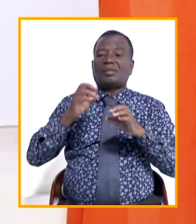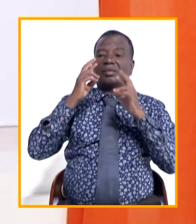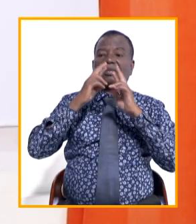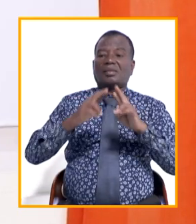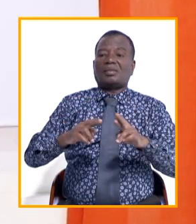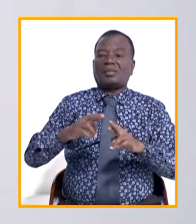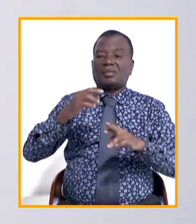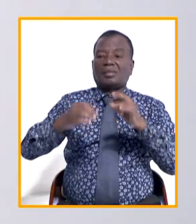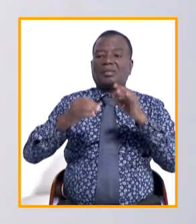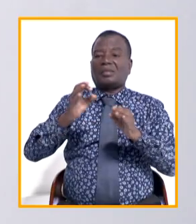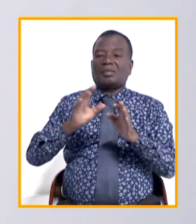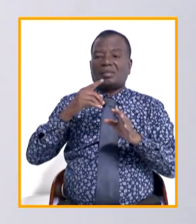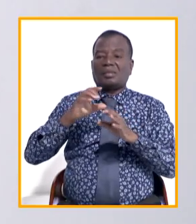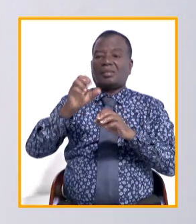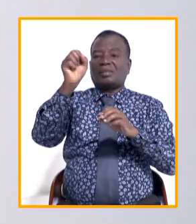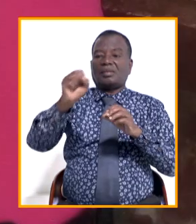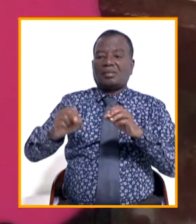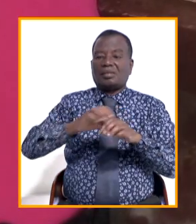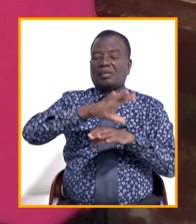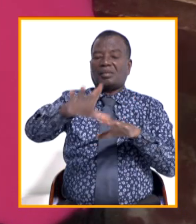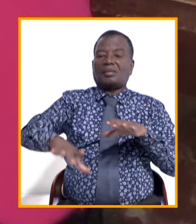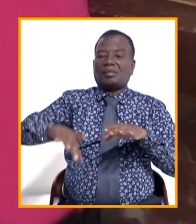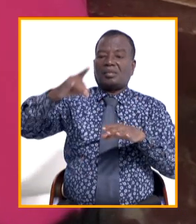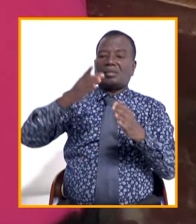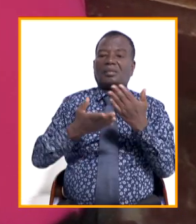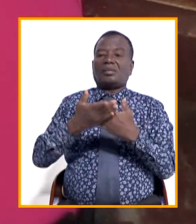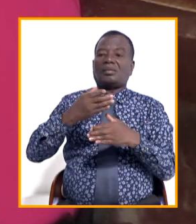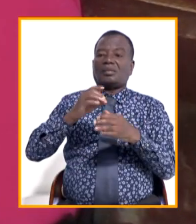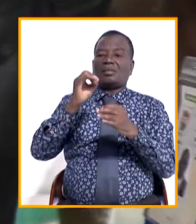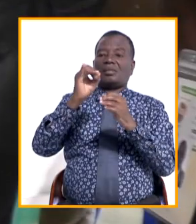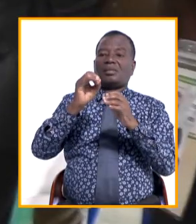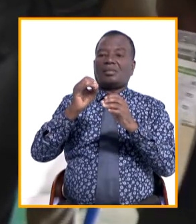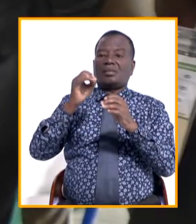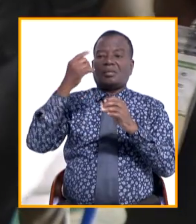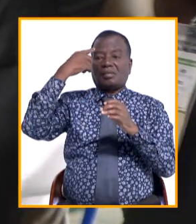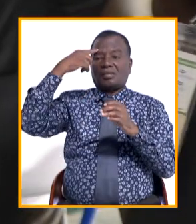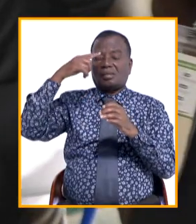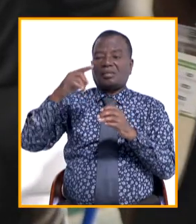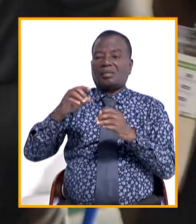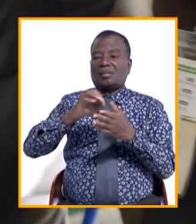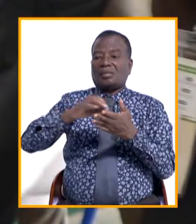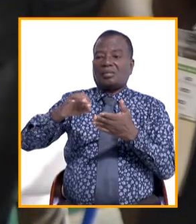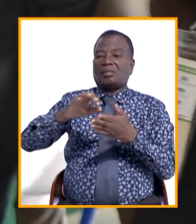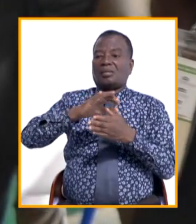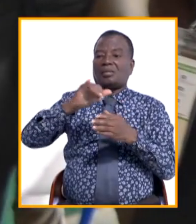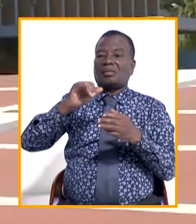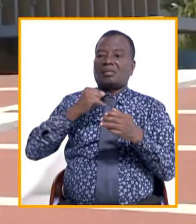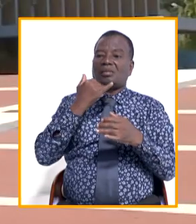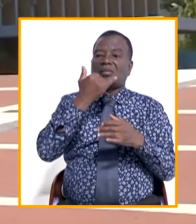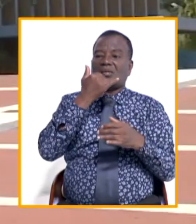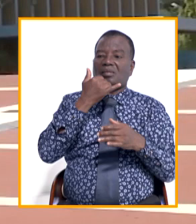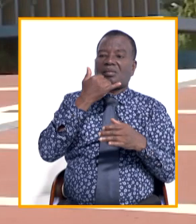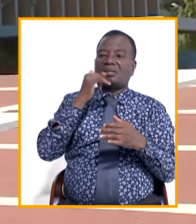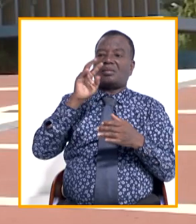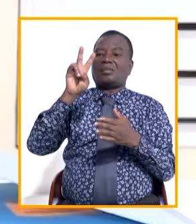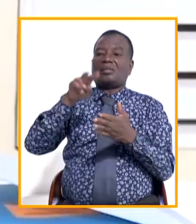réponse juridique, c'est la solution toute trouvée par le législateur pour circonscrire ce fléau. C'est